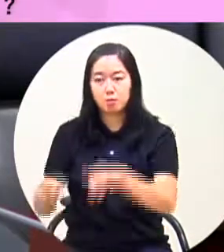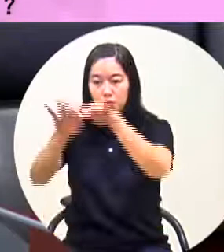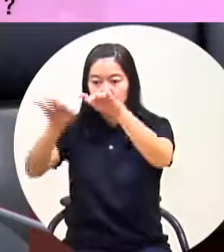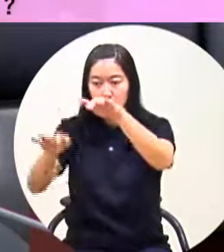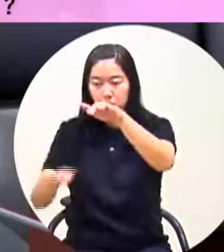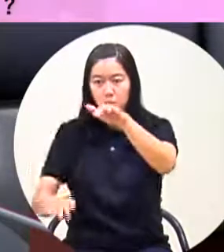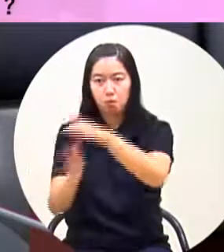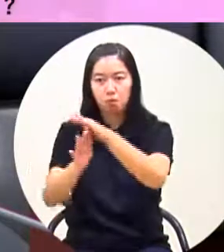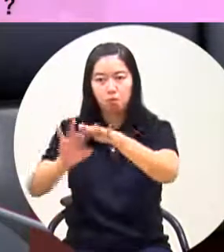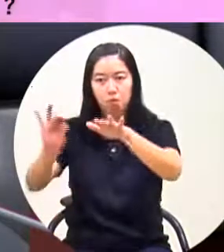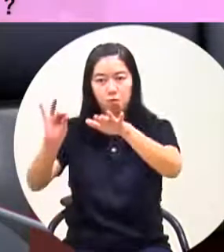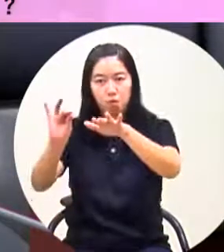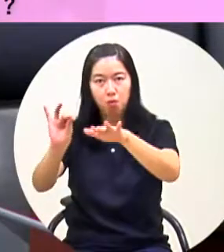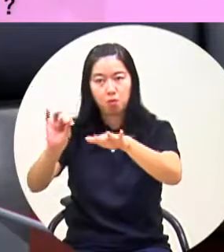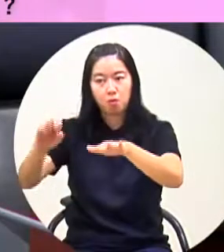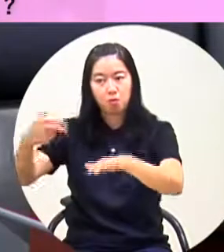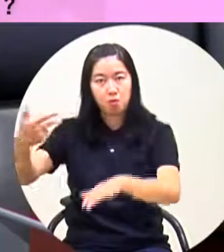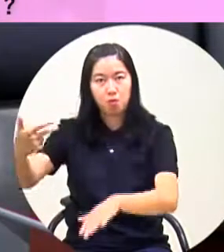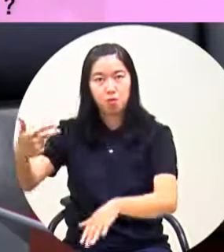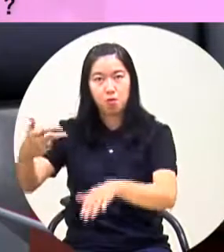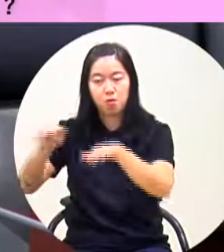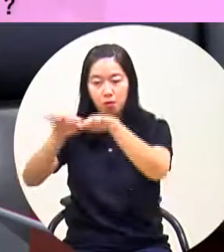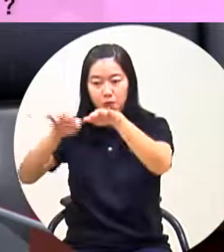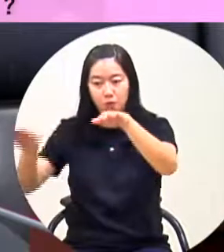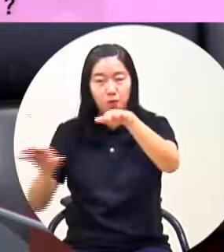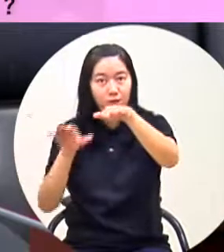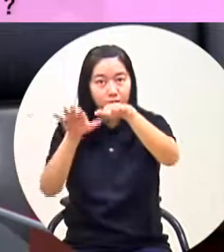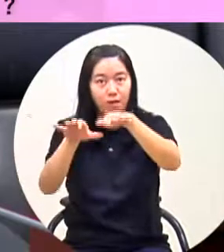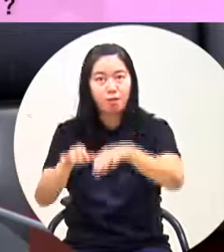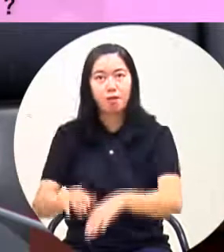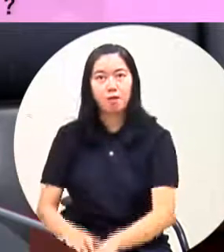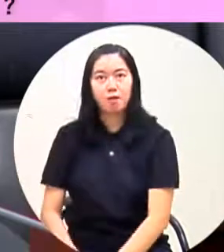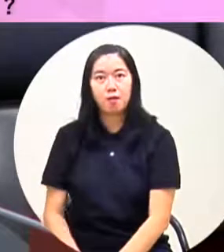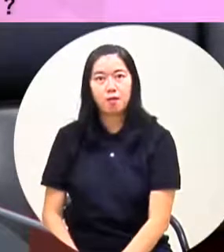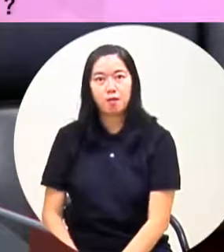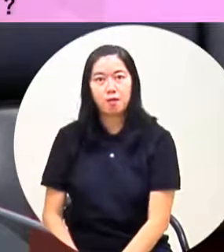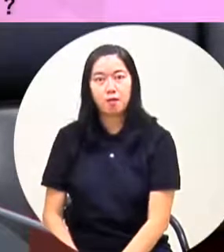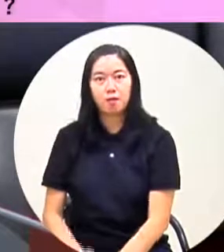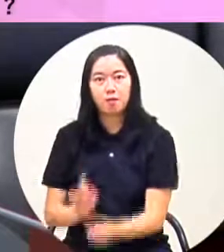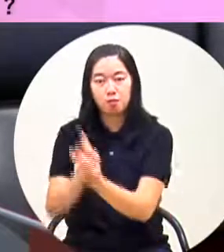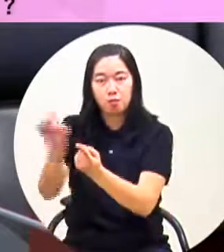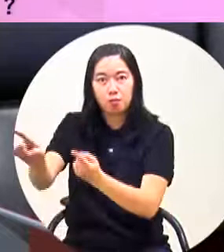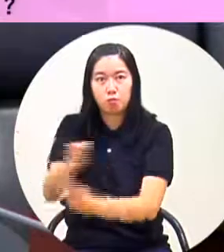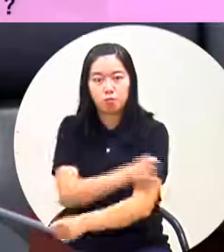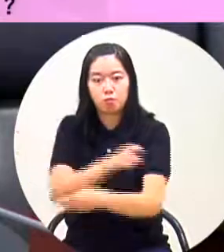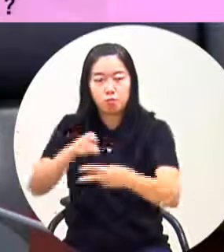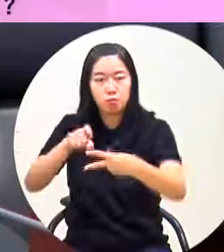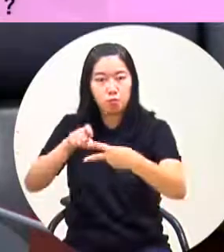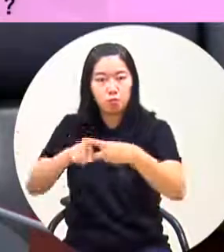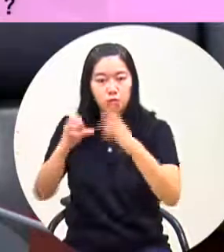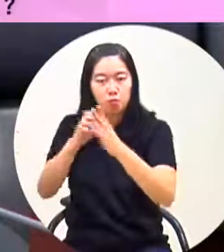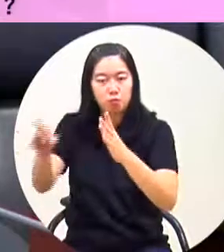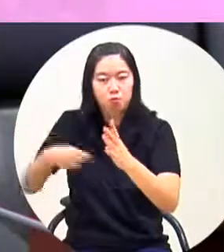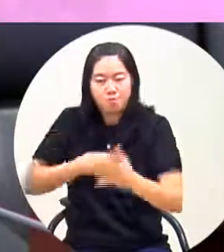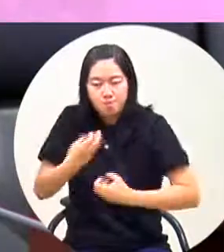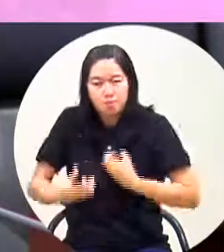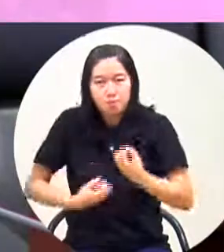留言大部分都是电工哦对劳工局有一些怨言哦，因为时间的关系